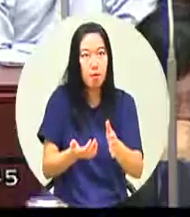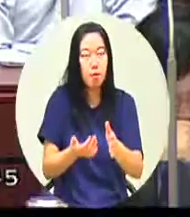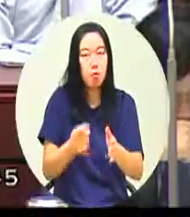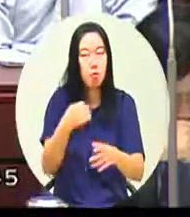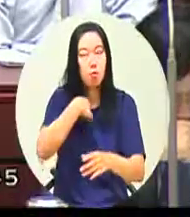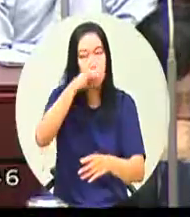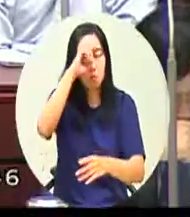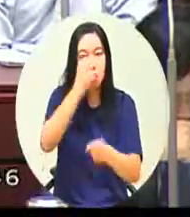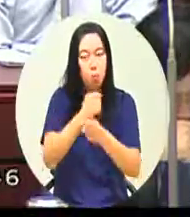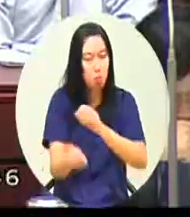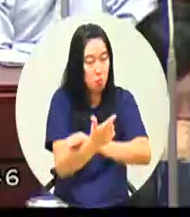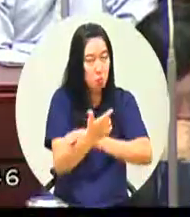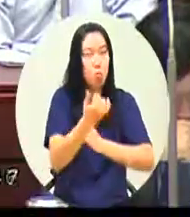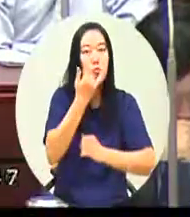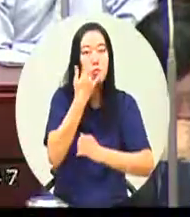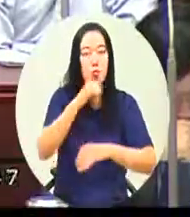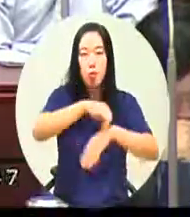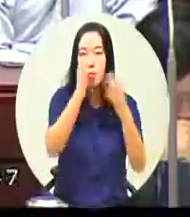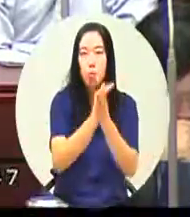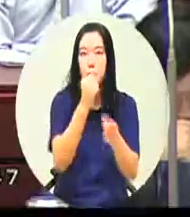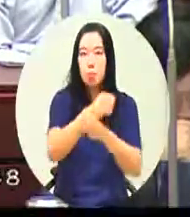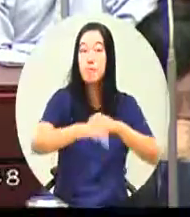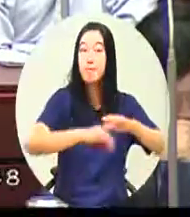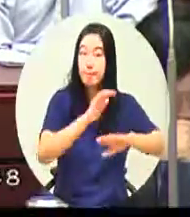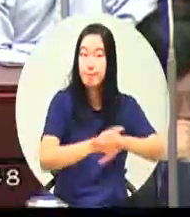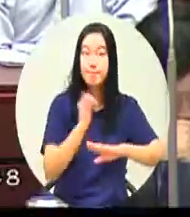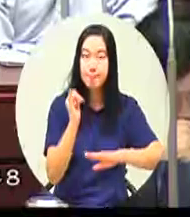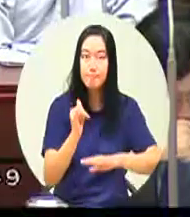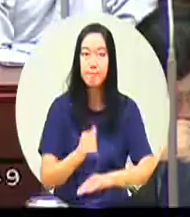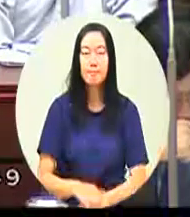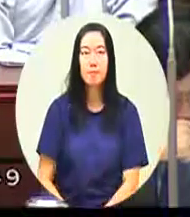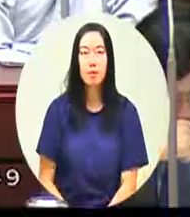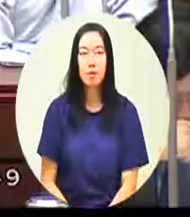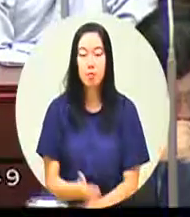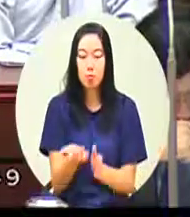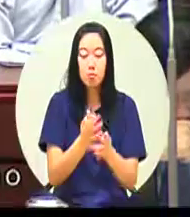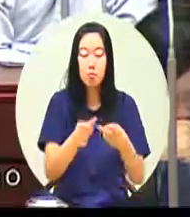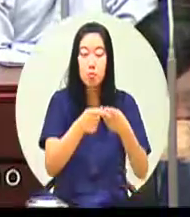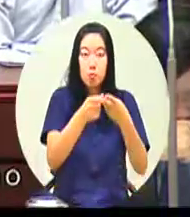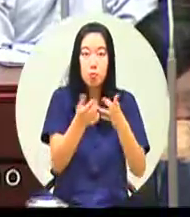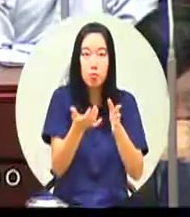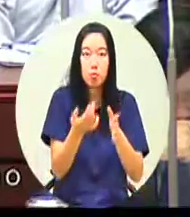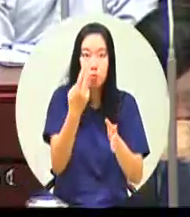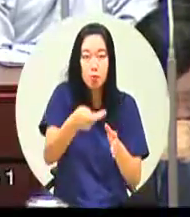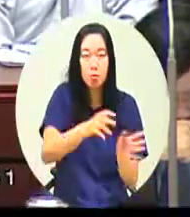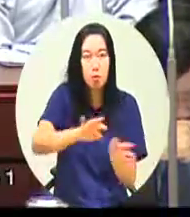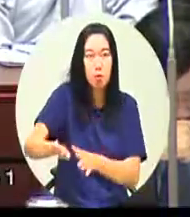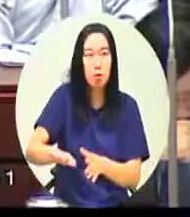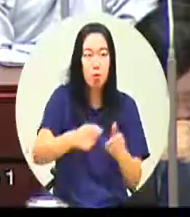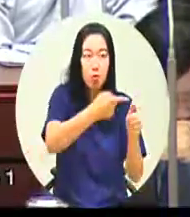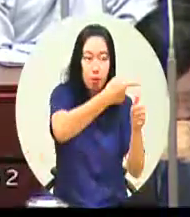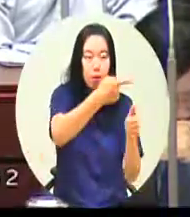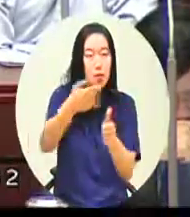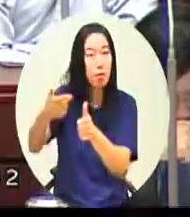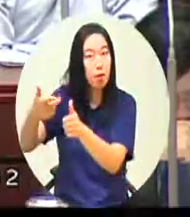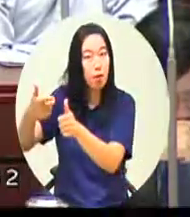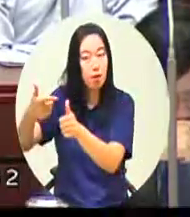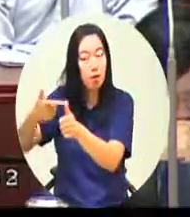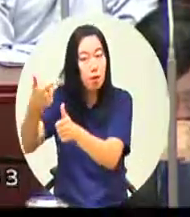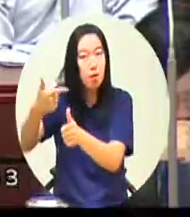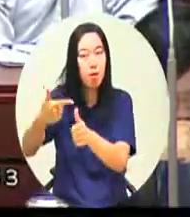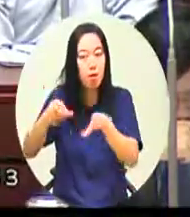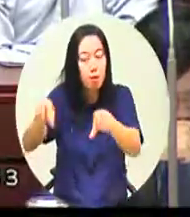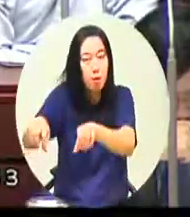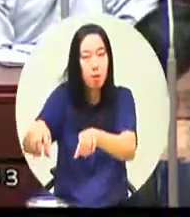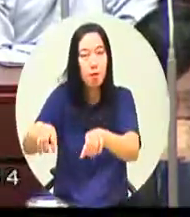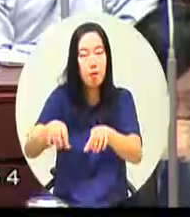哈，就能够完工。第二部分就是多来讲讲，这个还有一个1到6里的这个部分哈， 这